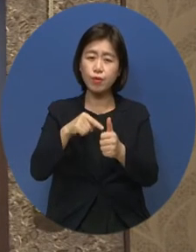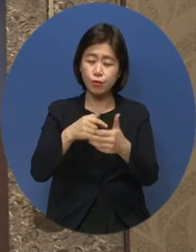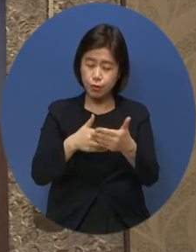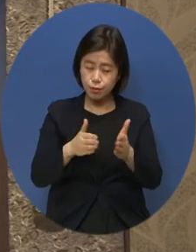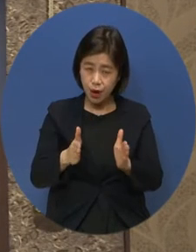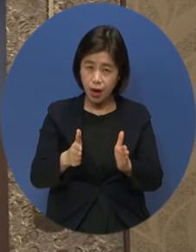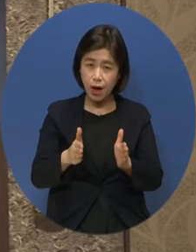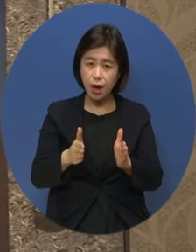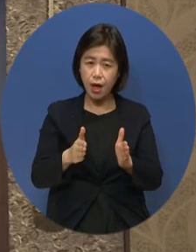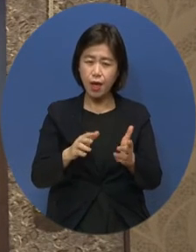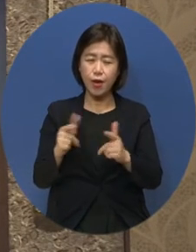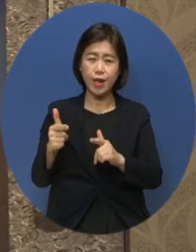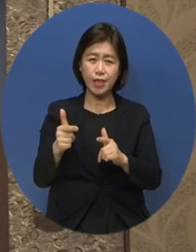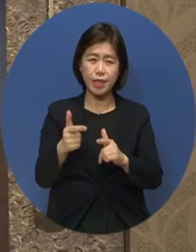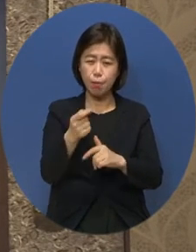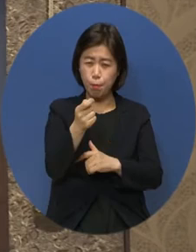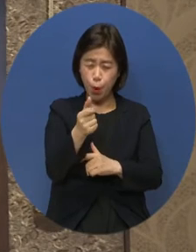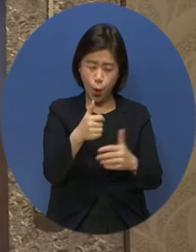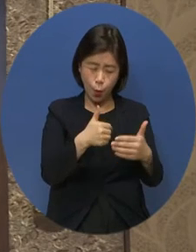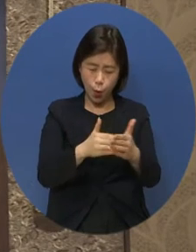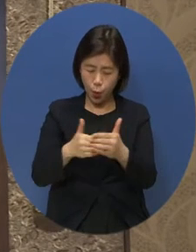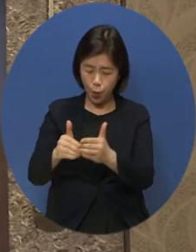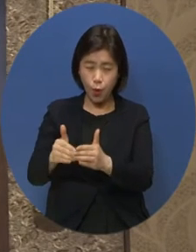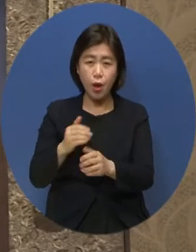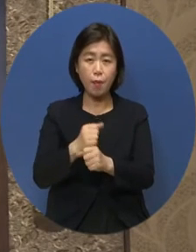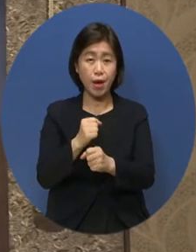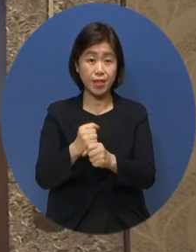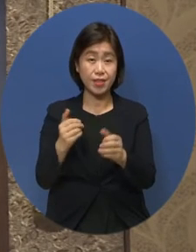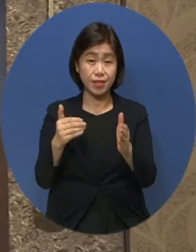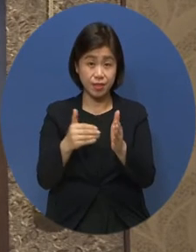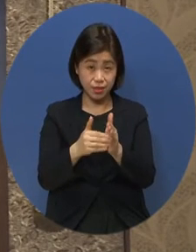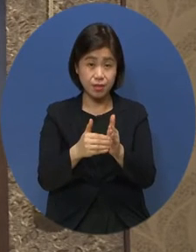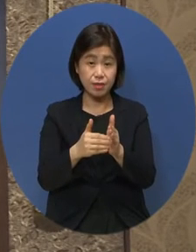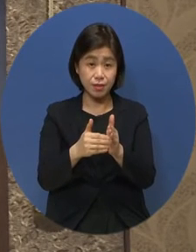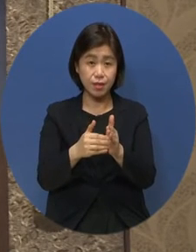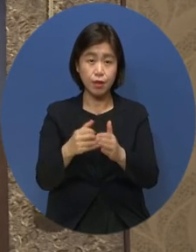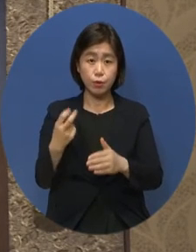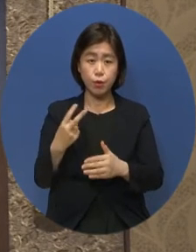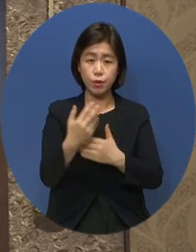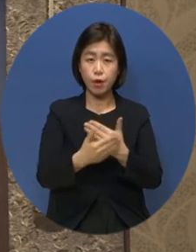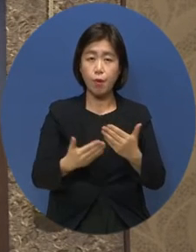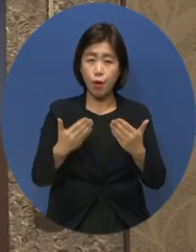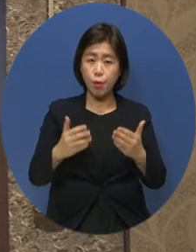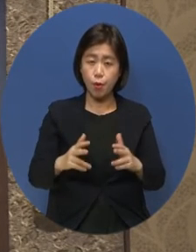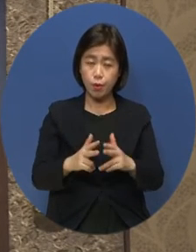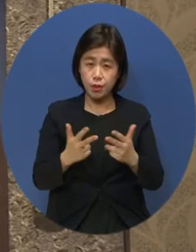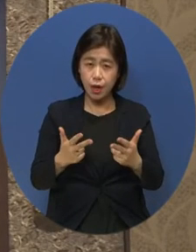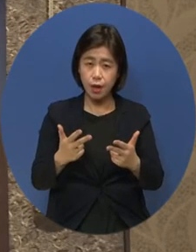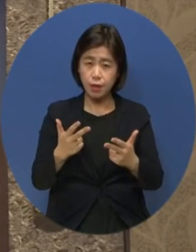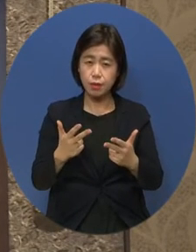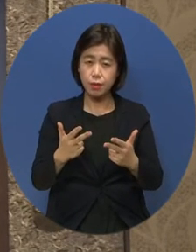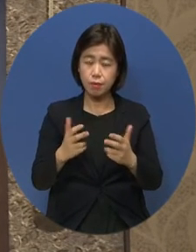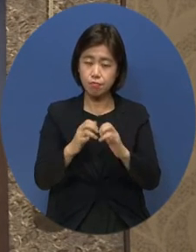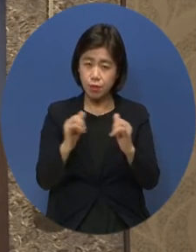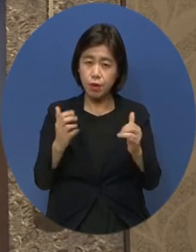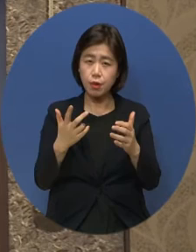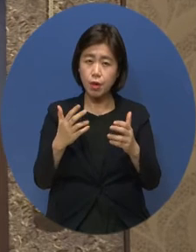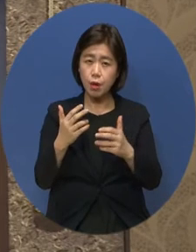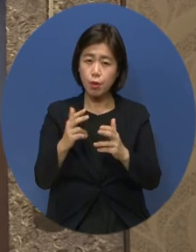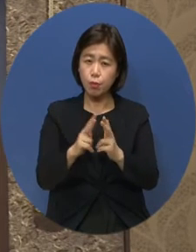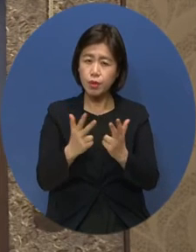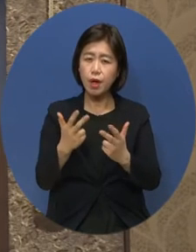사회복지 협의회 에 좀 찾아가서 도움을 좀 받아서 자원봉사 교육 과장을 좀 만들고 이렇게 좀 뭐